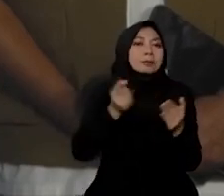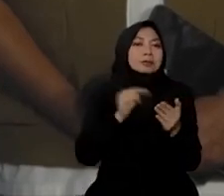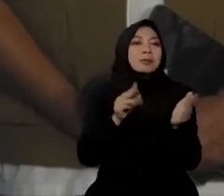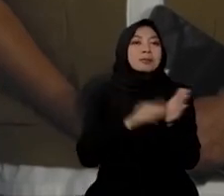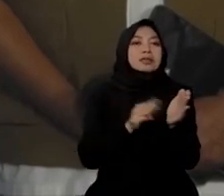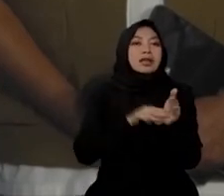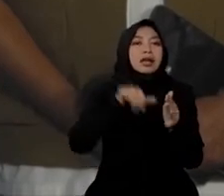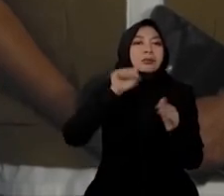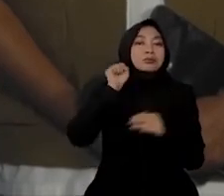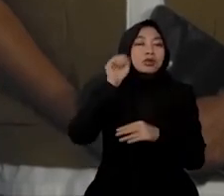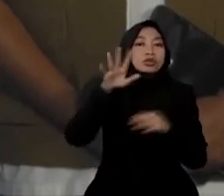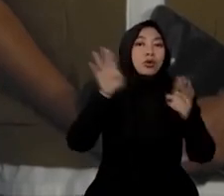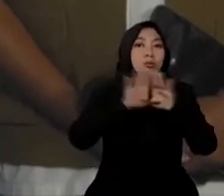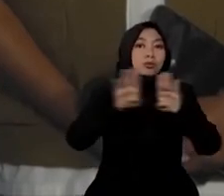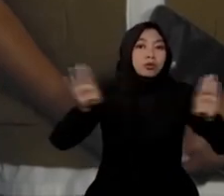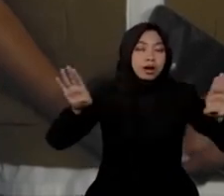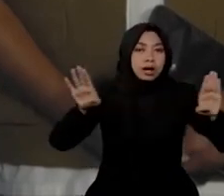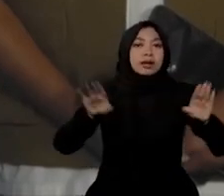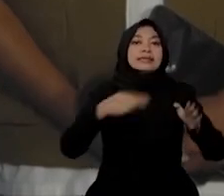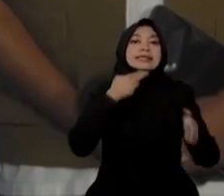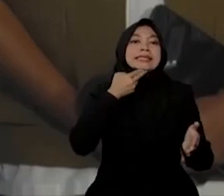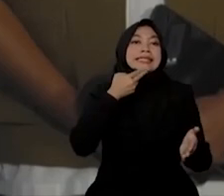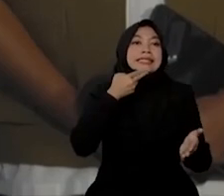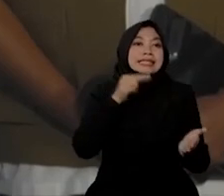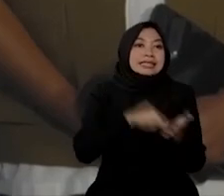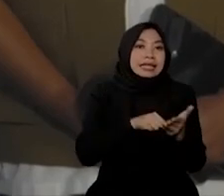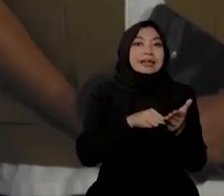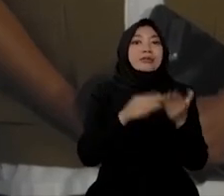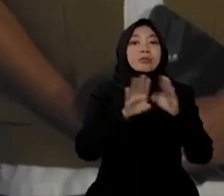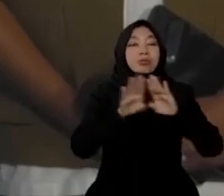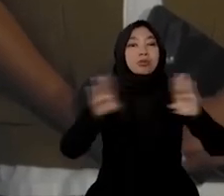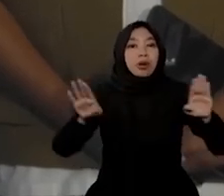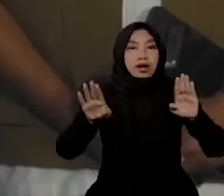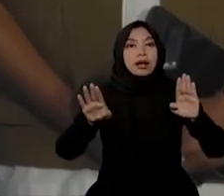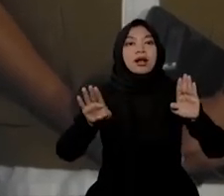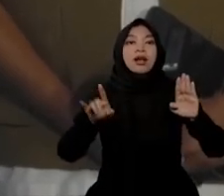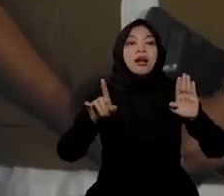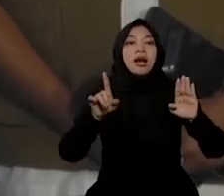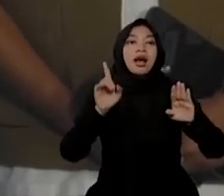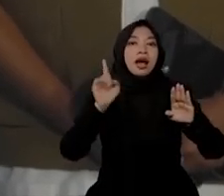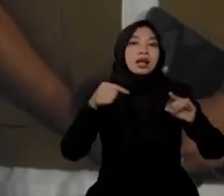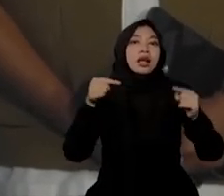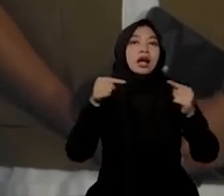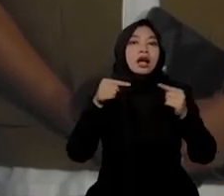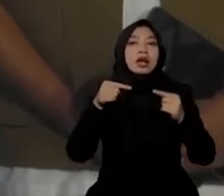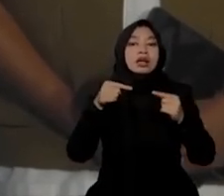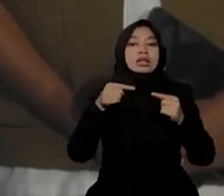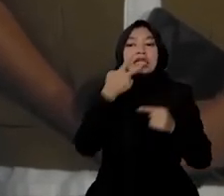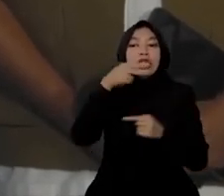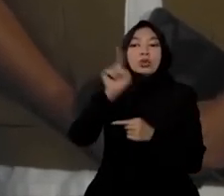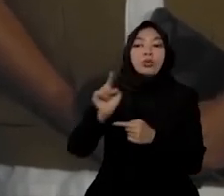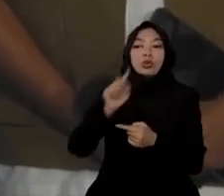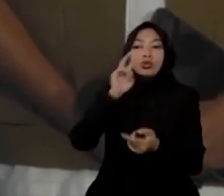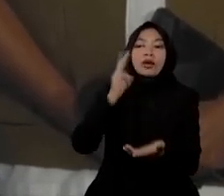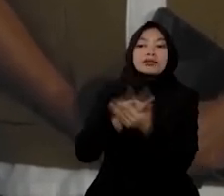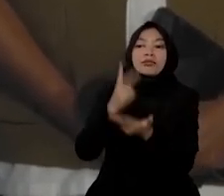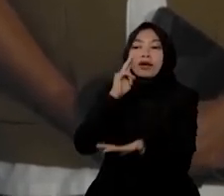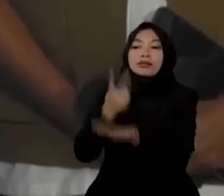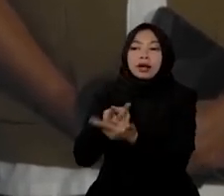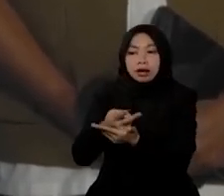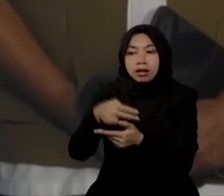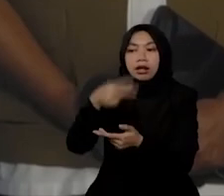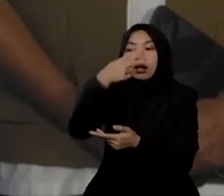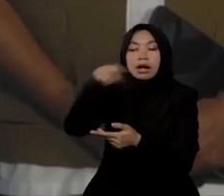pembukaan atau izin berkegiatan, itu banyak hal-hal yang menyangkut fakta yang harus kita pelajari sehingga